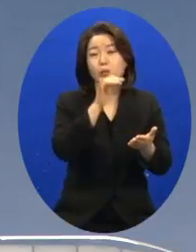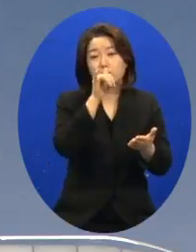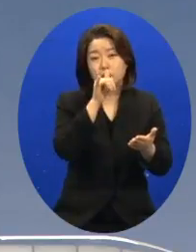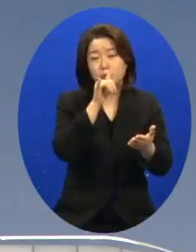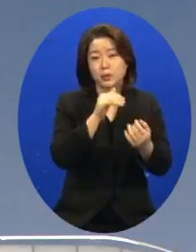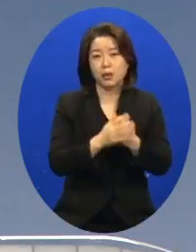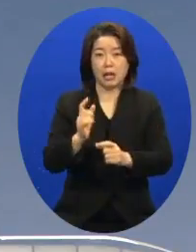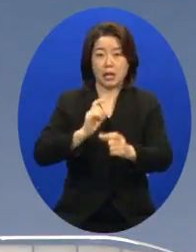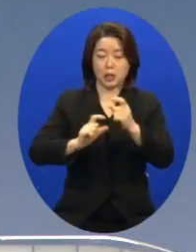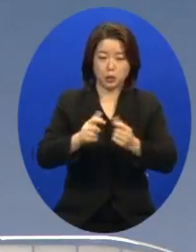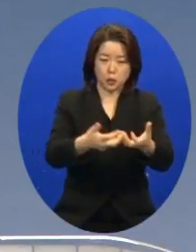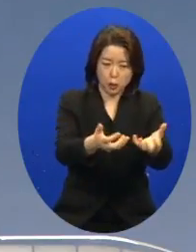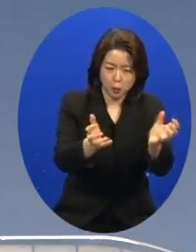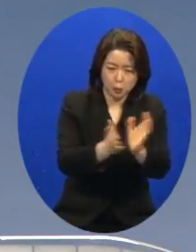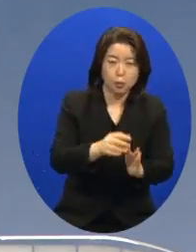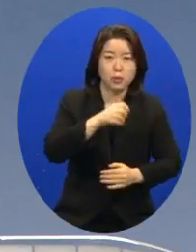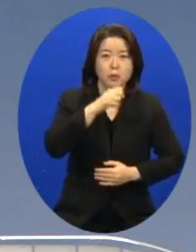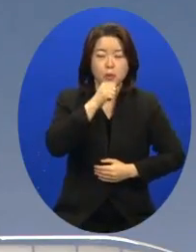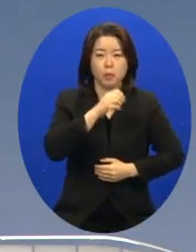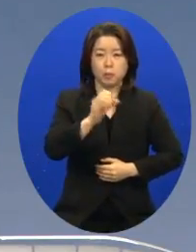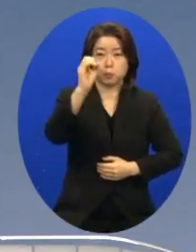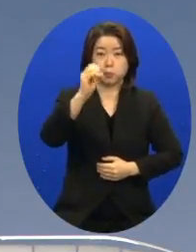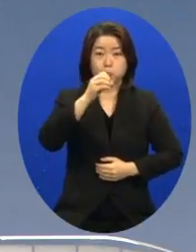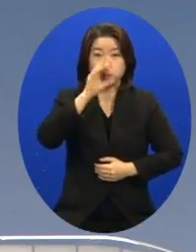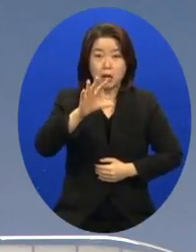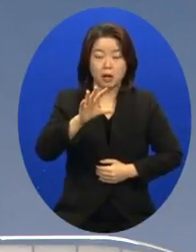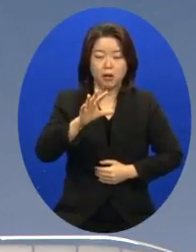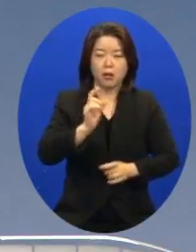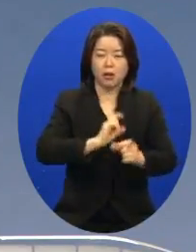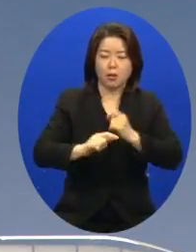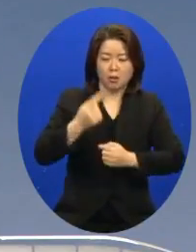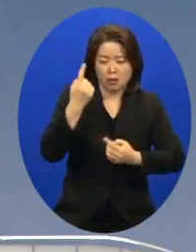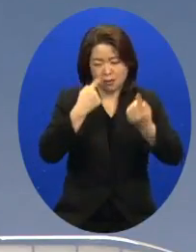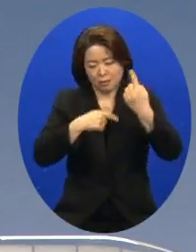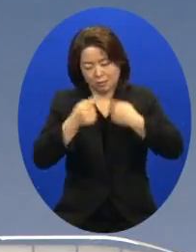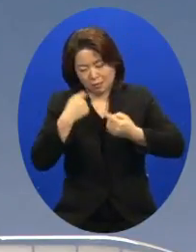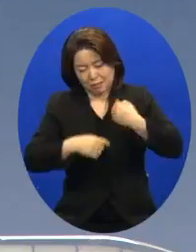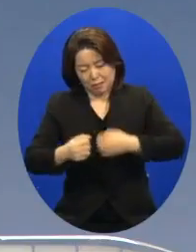게다가 조율 점수가 0점 이니까 더 속상했습니다